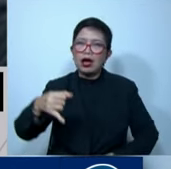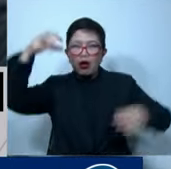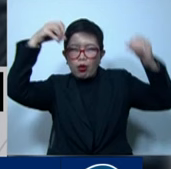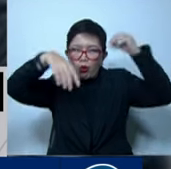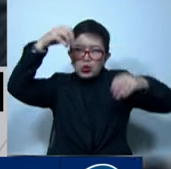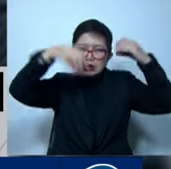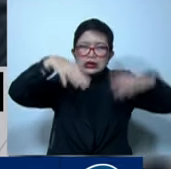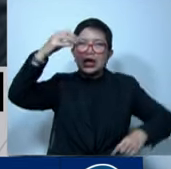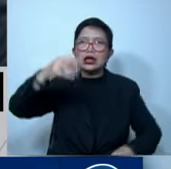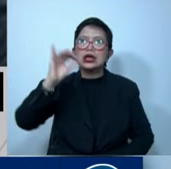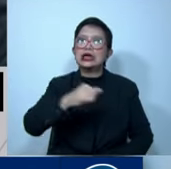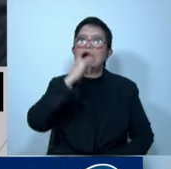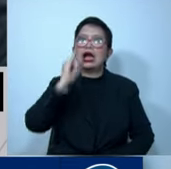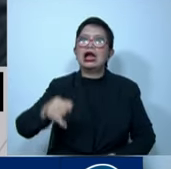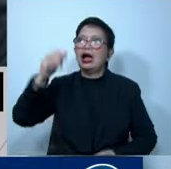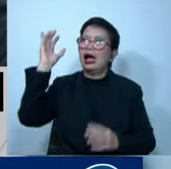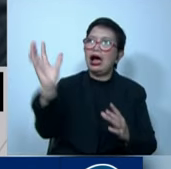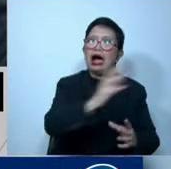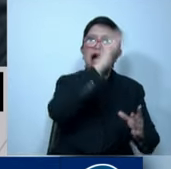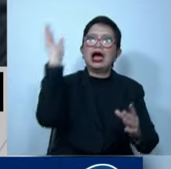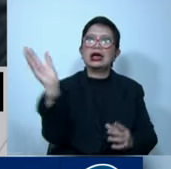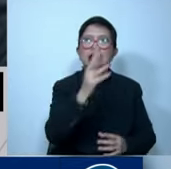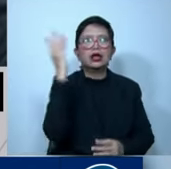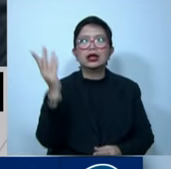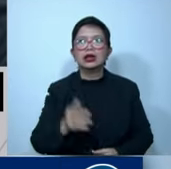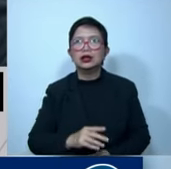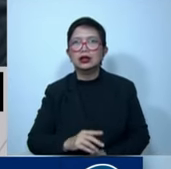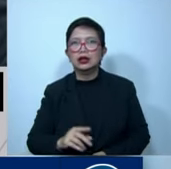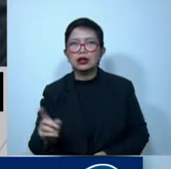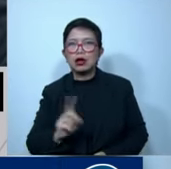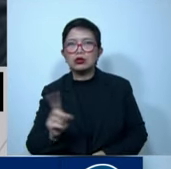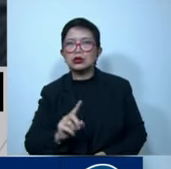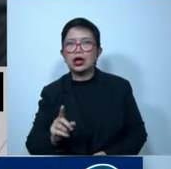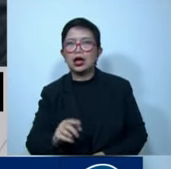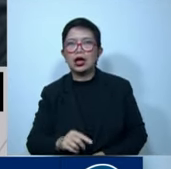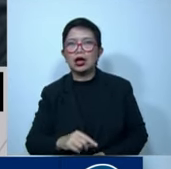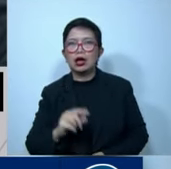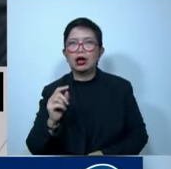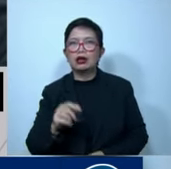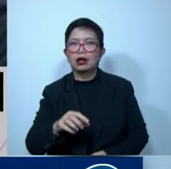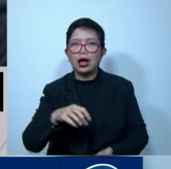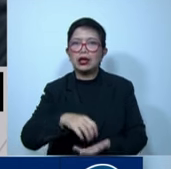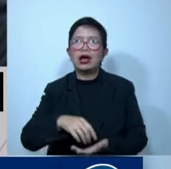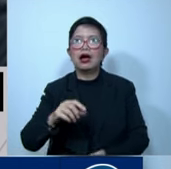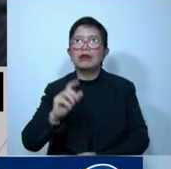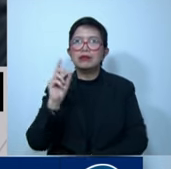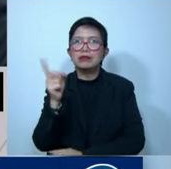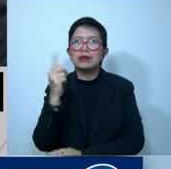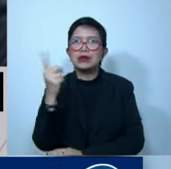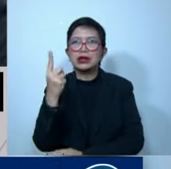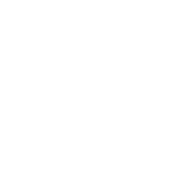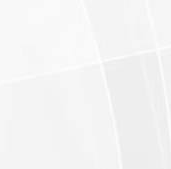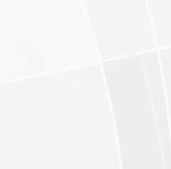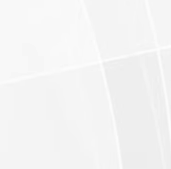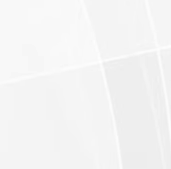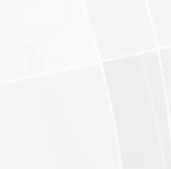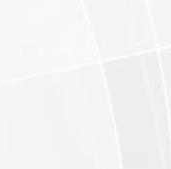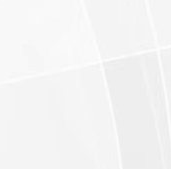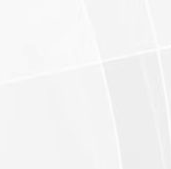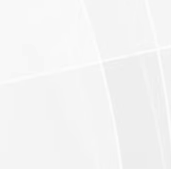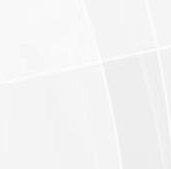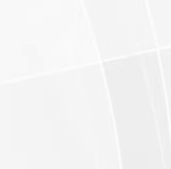sebagainya, ya mungkin tidak perlu ada pemerintahan kalau begitu ya. Terima kasih.